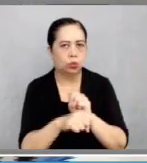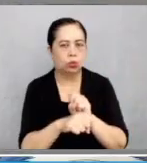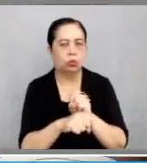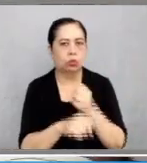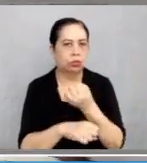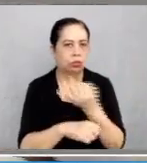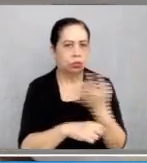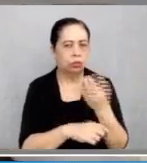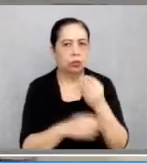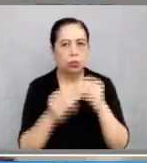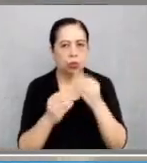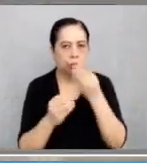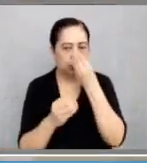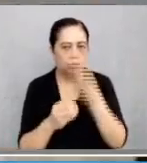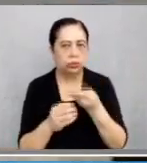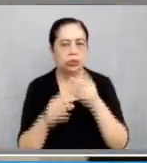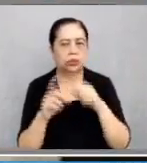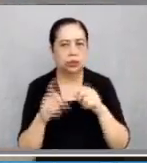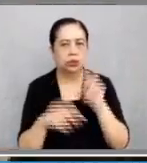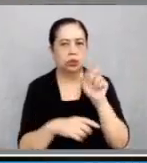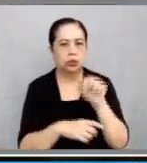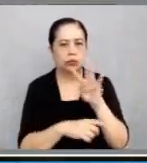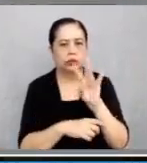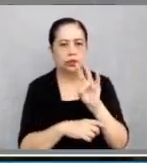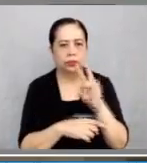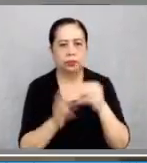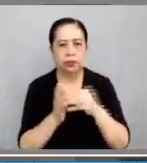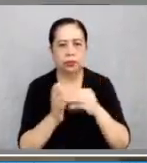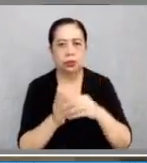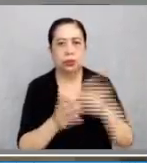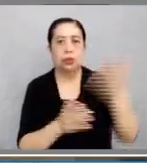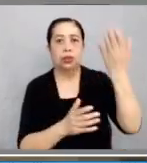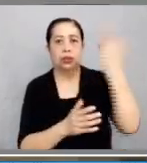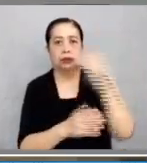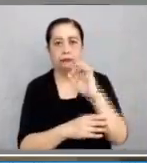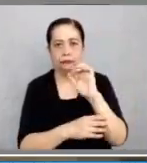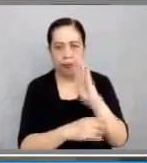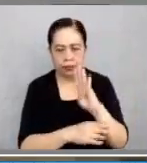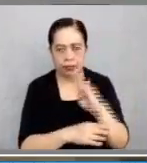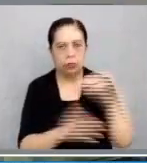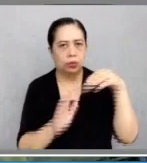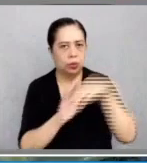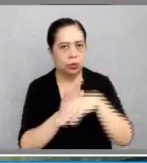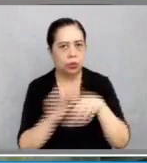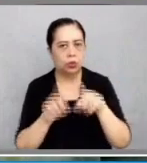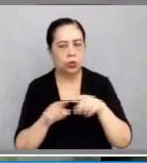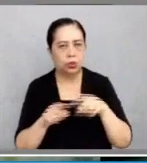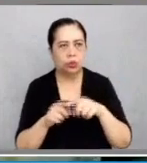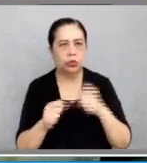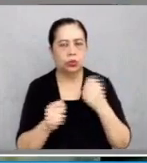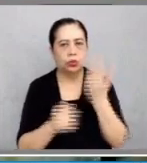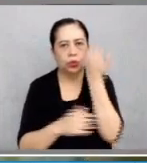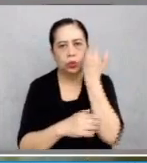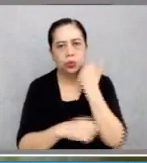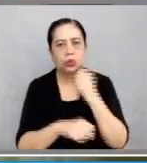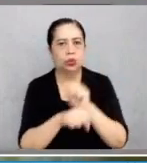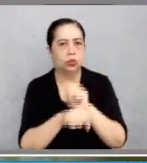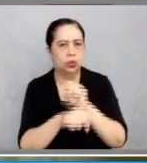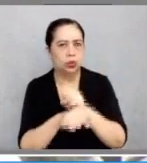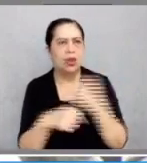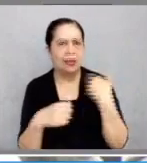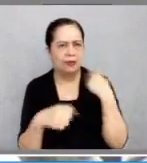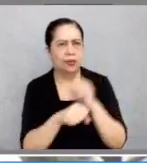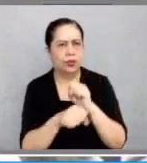sa 2.47 million noong pong Pebrero. Bumaba rin ang mga underemployed o yung may mga trabaho